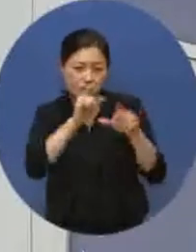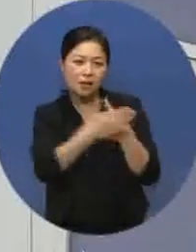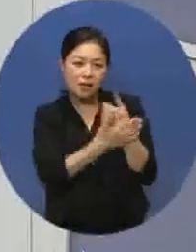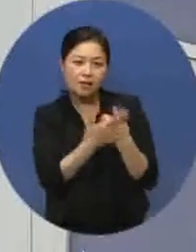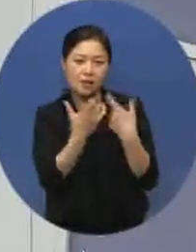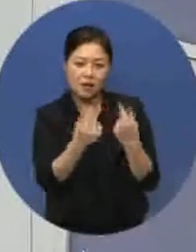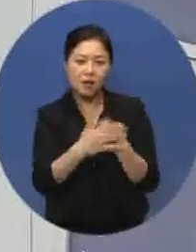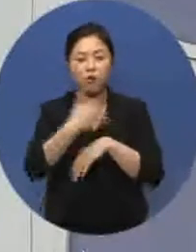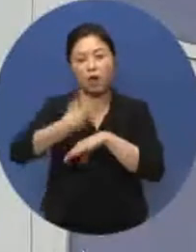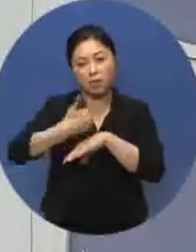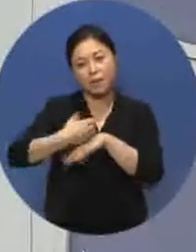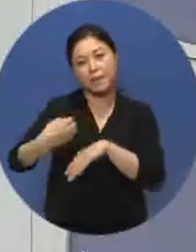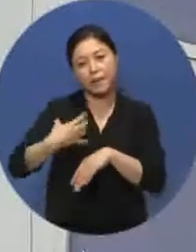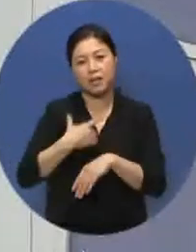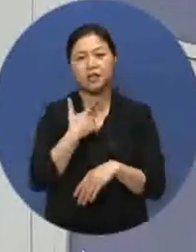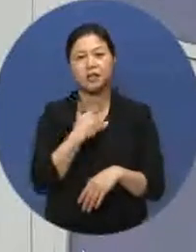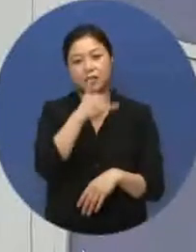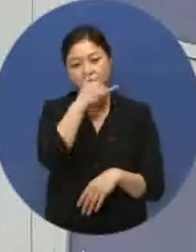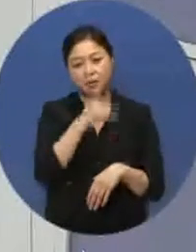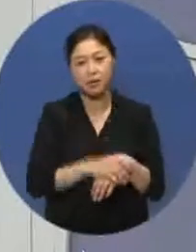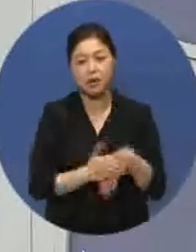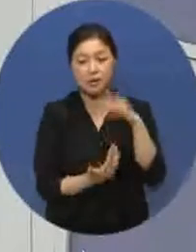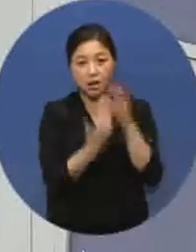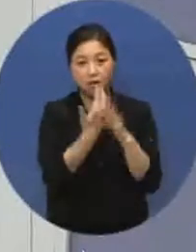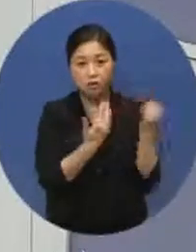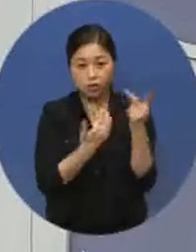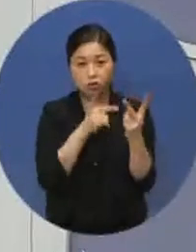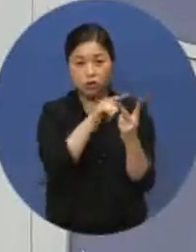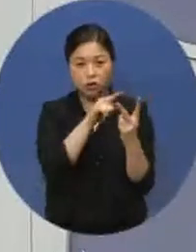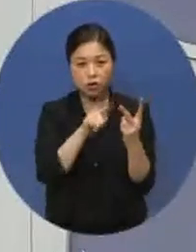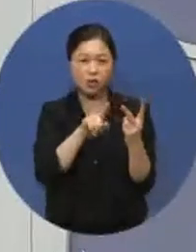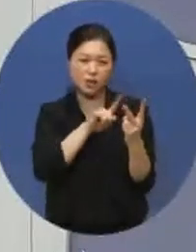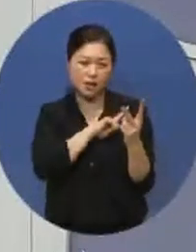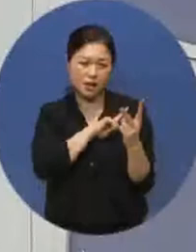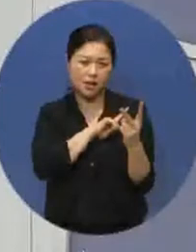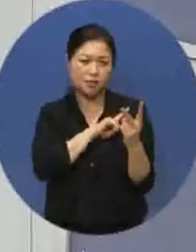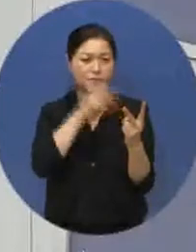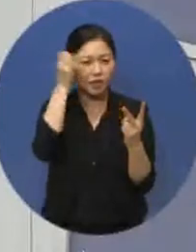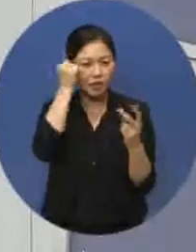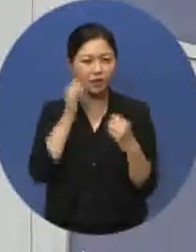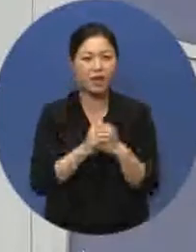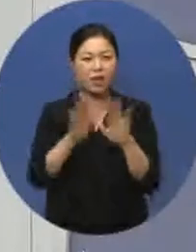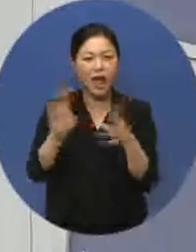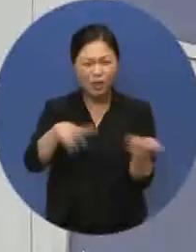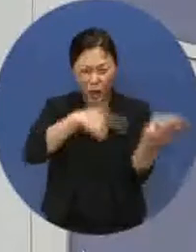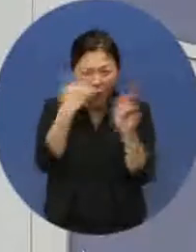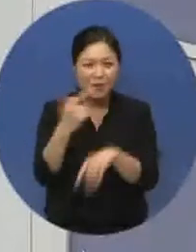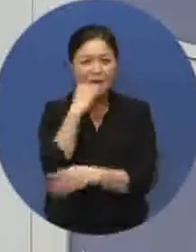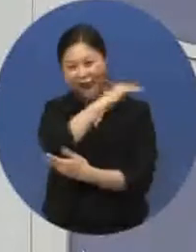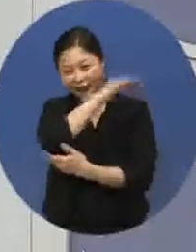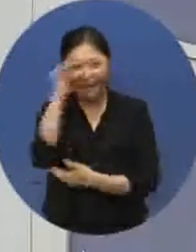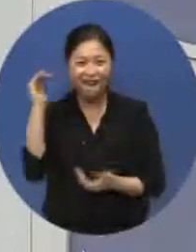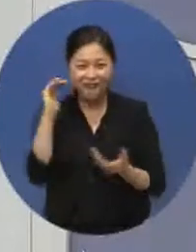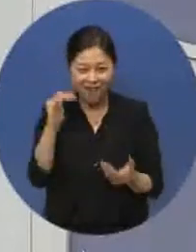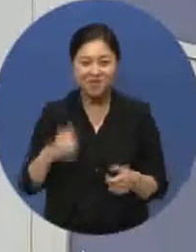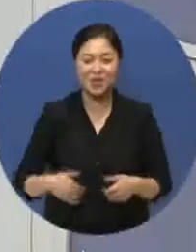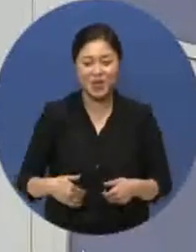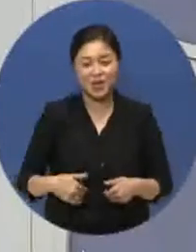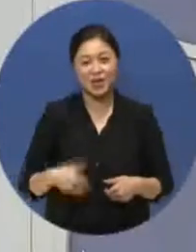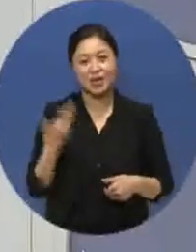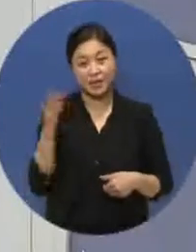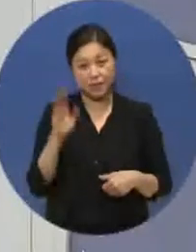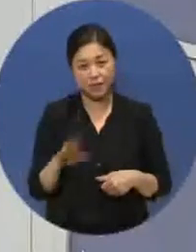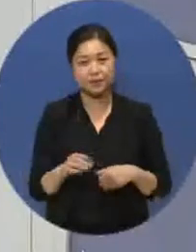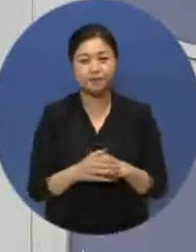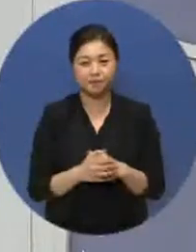말로 감사를 표시하고 있습니다. 이 두 사건은 제가 했던 사건 중에서 이게 원래 하루 종일 이야기를 해도 부족한 사건이지만